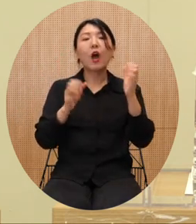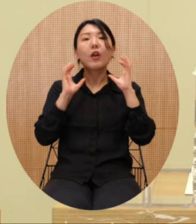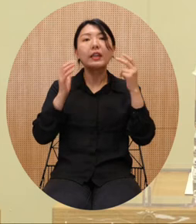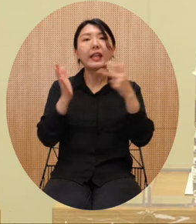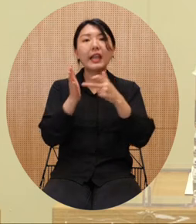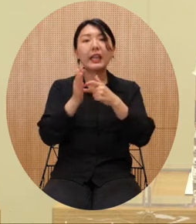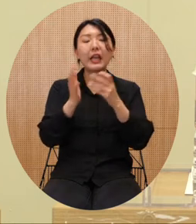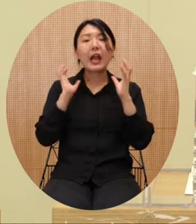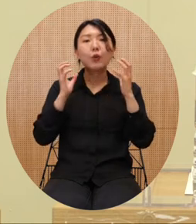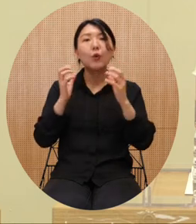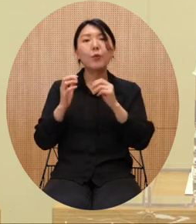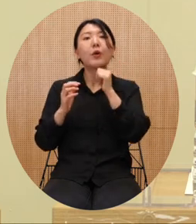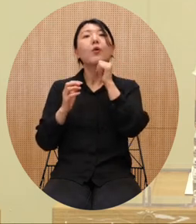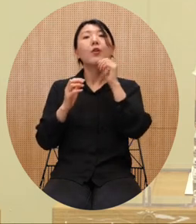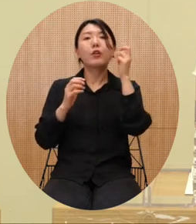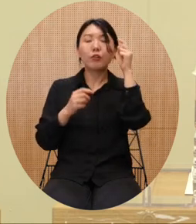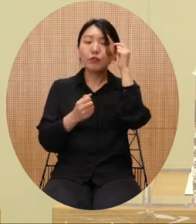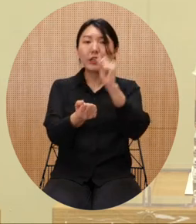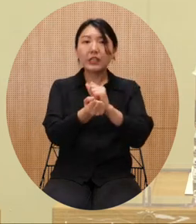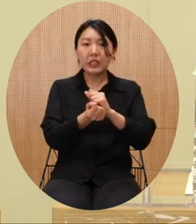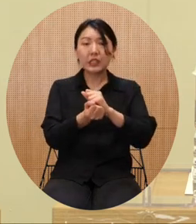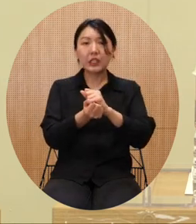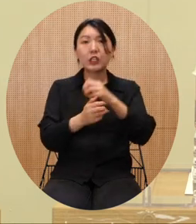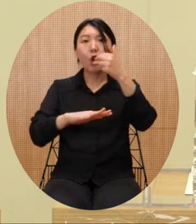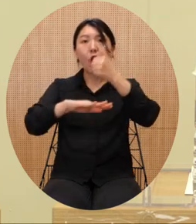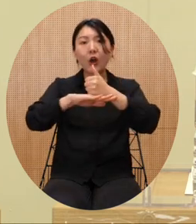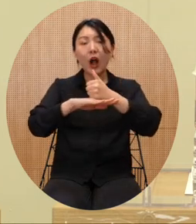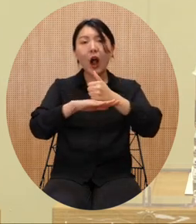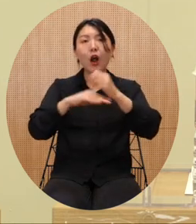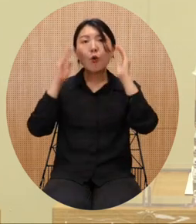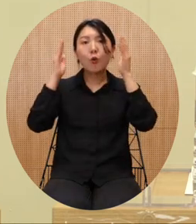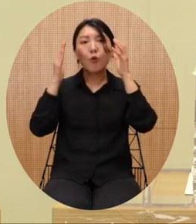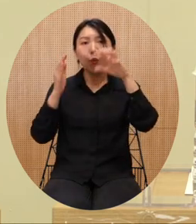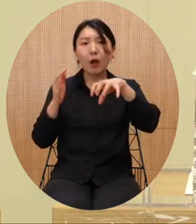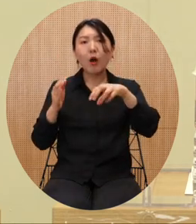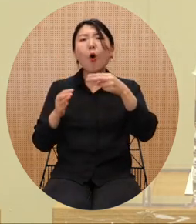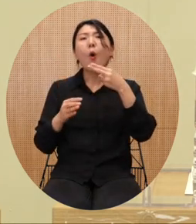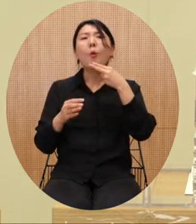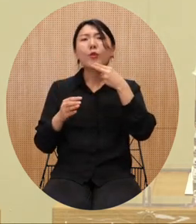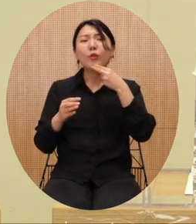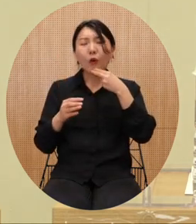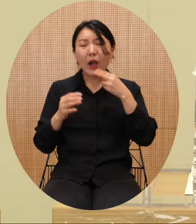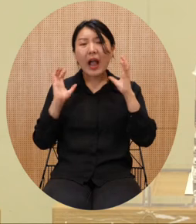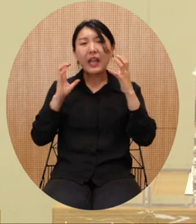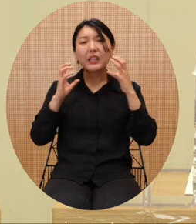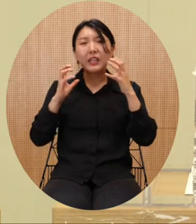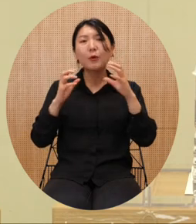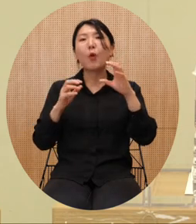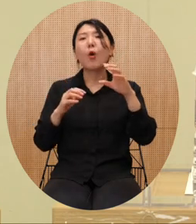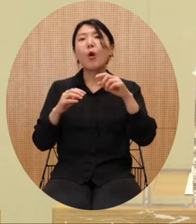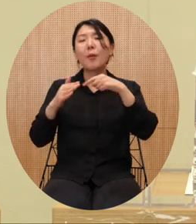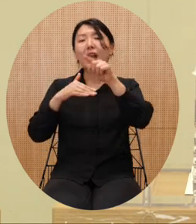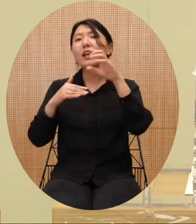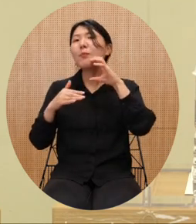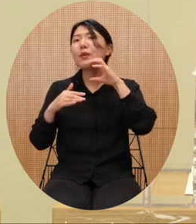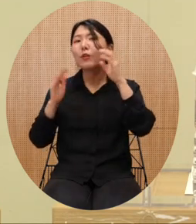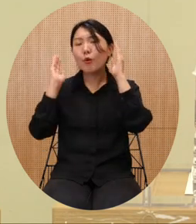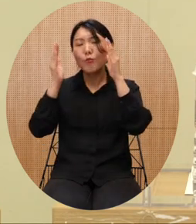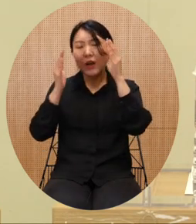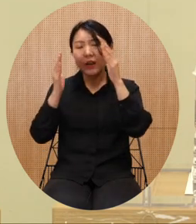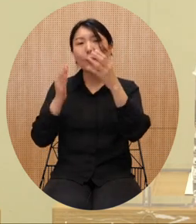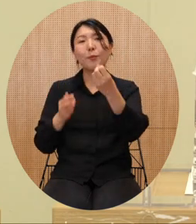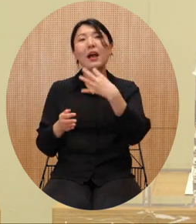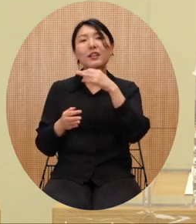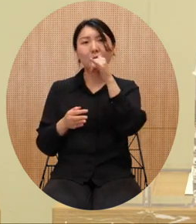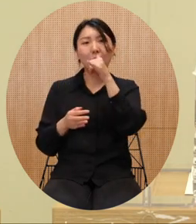아동주거 빈곤 가구를 연구한 결과 공급방이 없는 아동들이 시험기간 동안에 카페 등 외부 공간을 활용한다고 응답하였습니다.